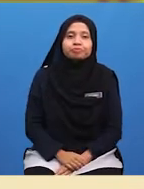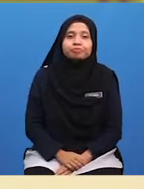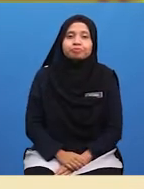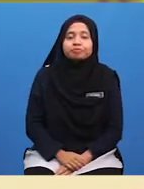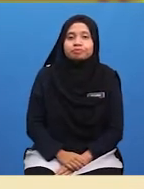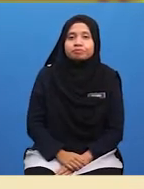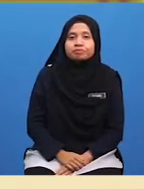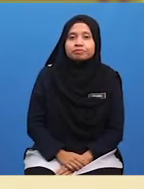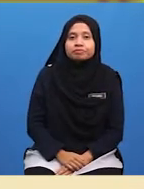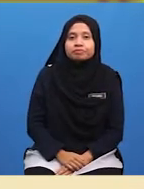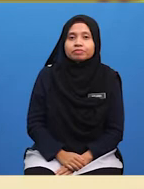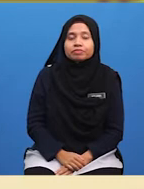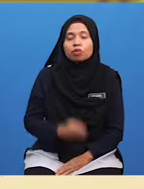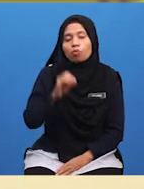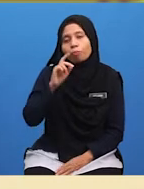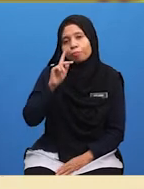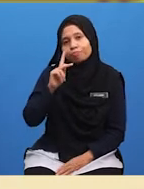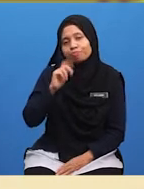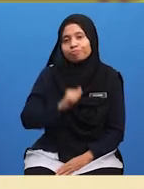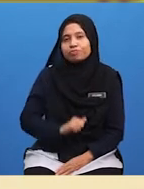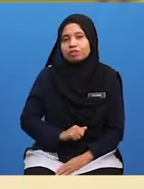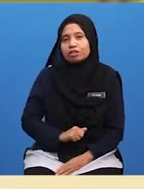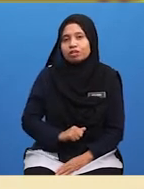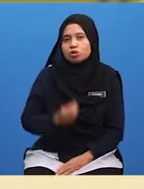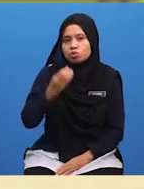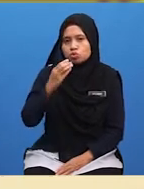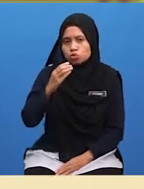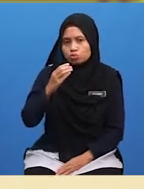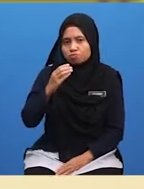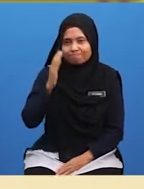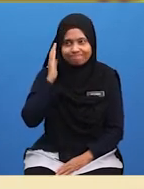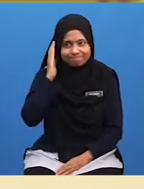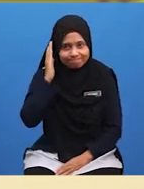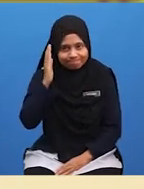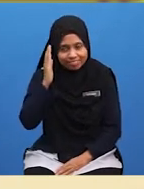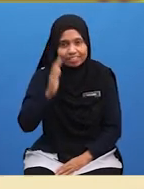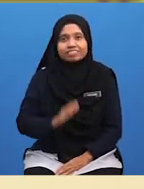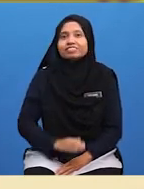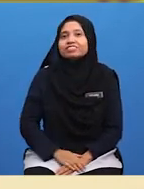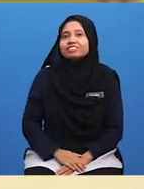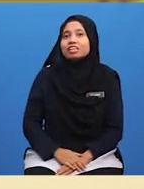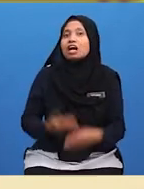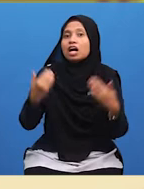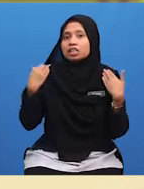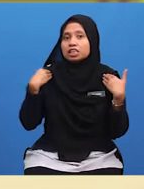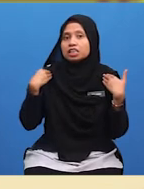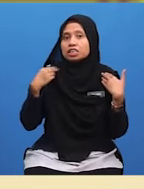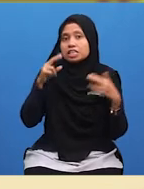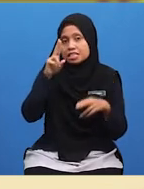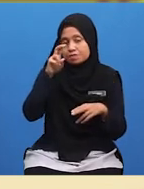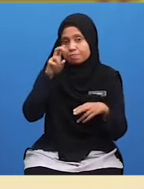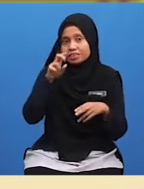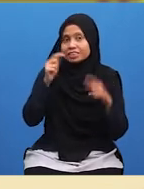ini? Okey, cuba dengar teka-teki ini. Ada sepasang